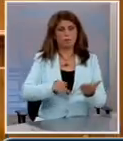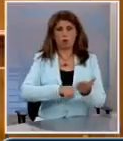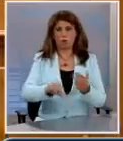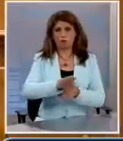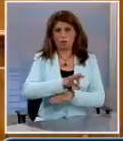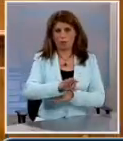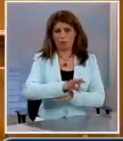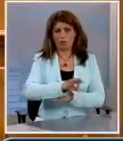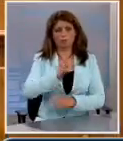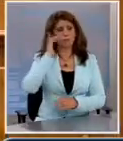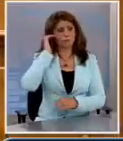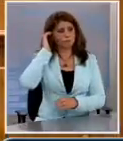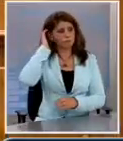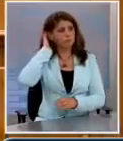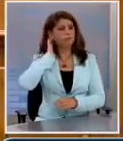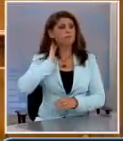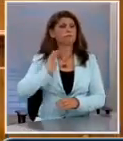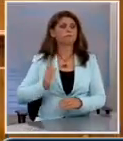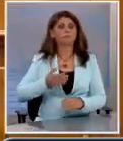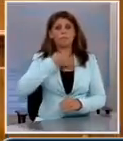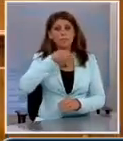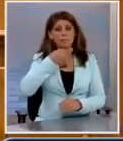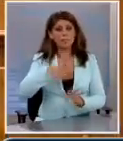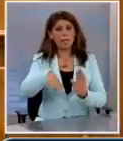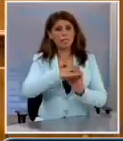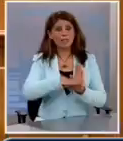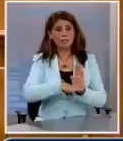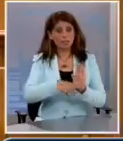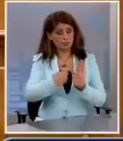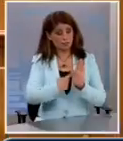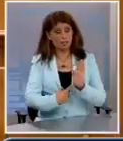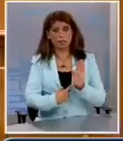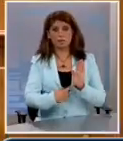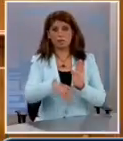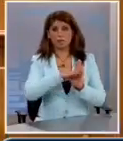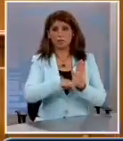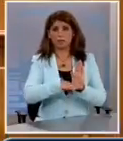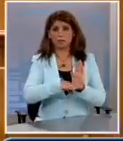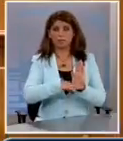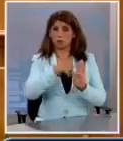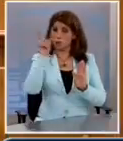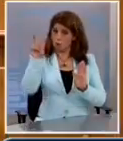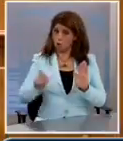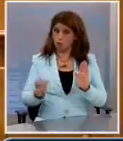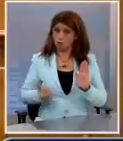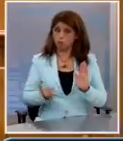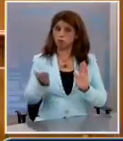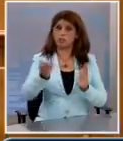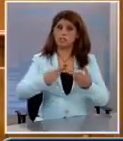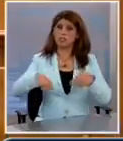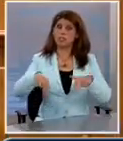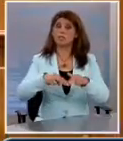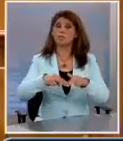νομοσχέδιο, εισηγείται διατάξεις κατά των οποίων είχε προσφύγει στο Συμβούλιο της Επικρατείας όταν